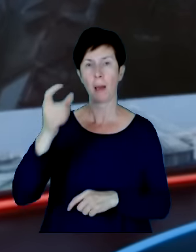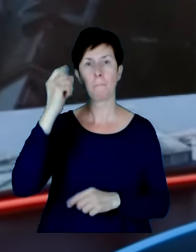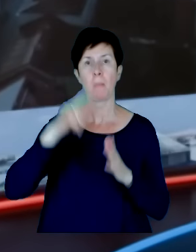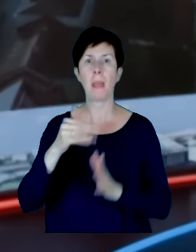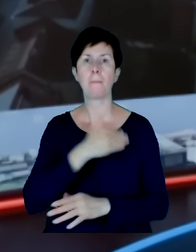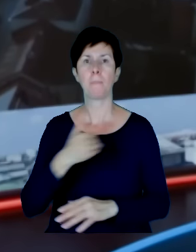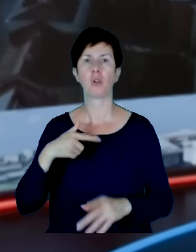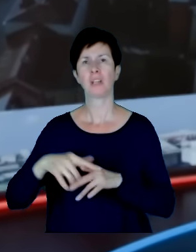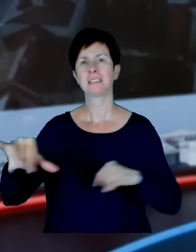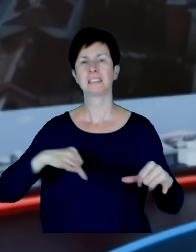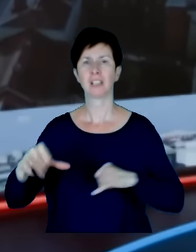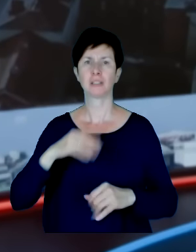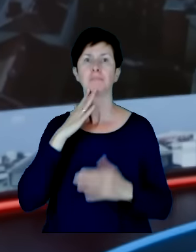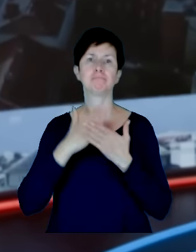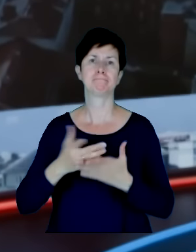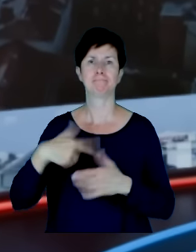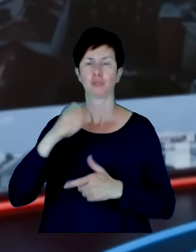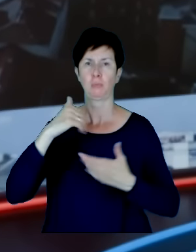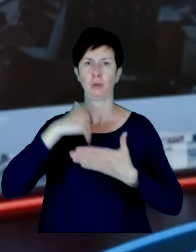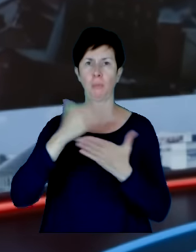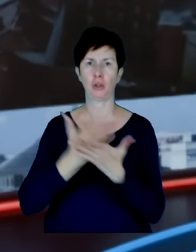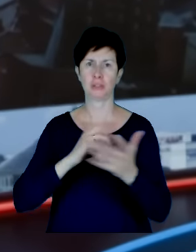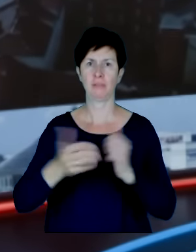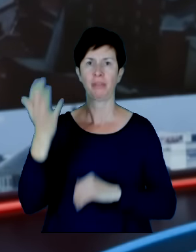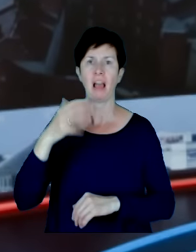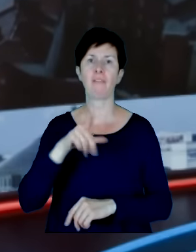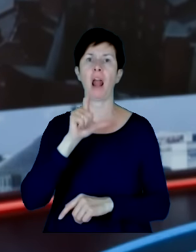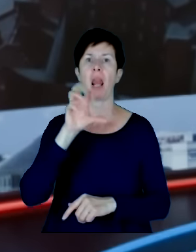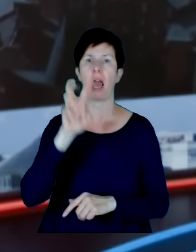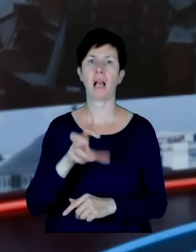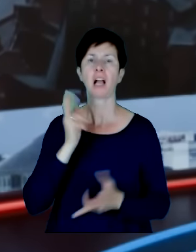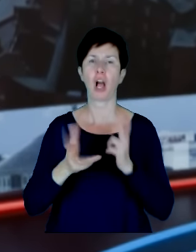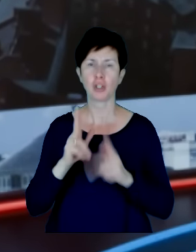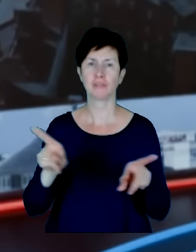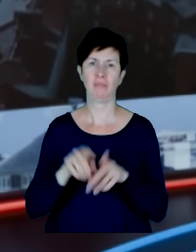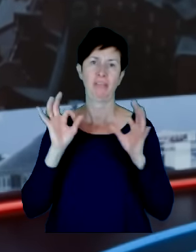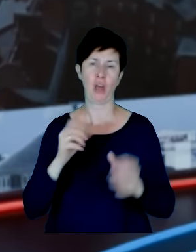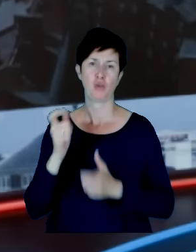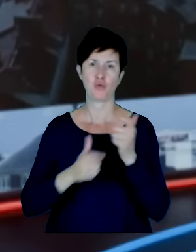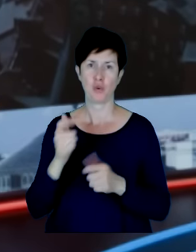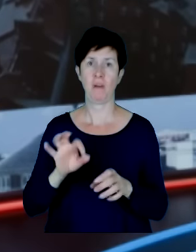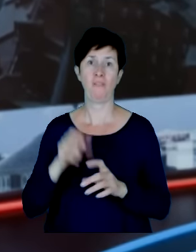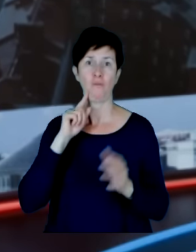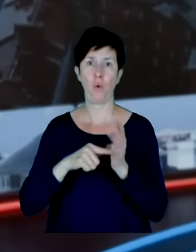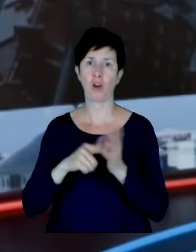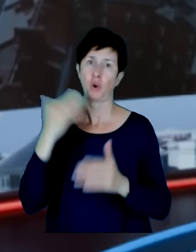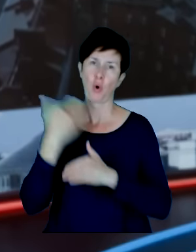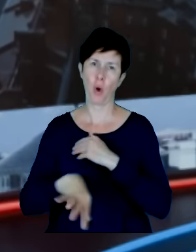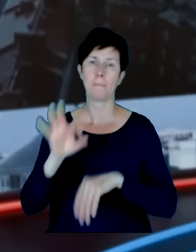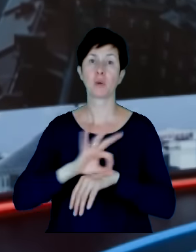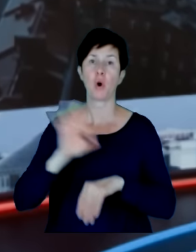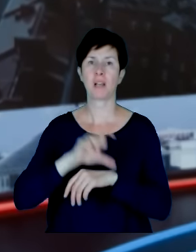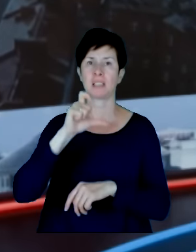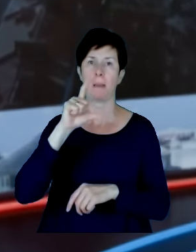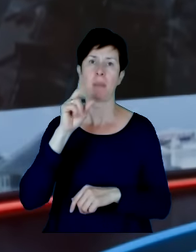to zarządzanie poprzez dzielenie Polaków robił to za czasów Lecha Kaczyńskiego robi i dziś właśnie zakończył projekt cpk który ewidentnie